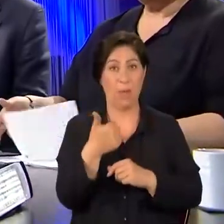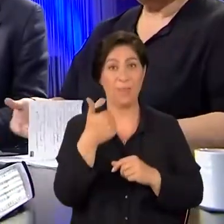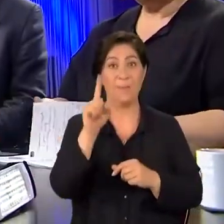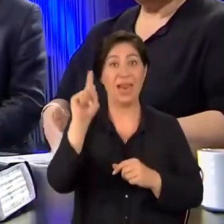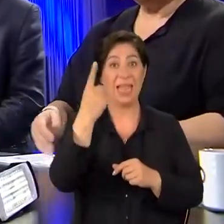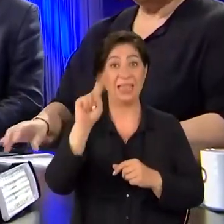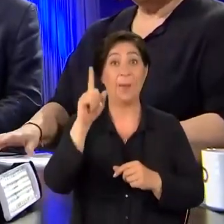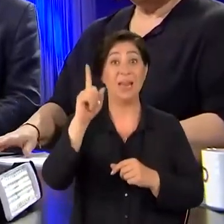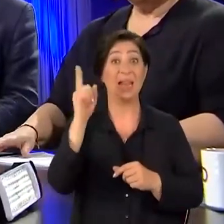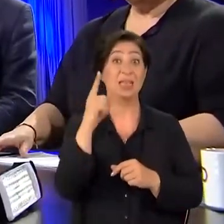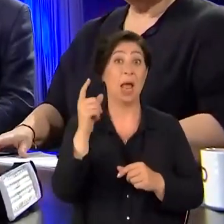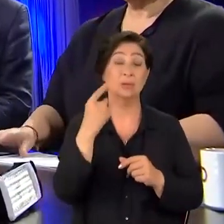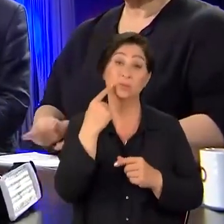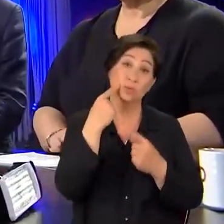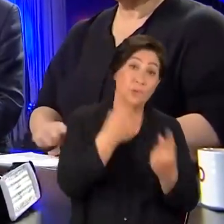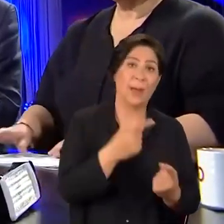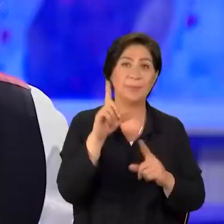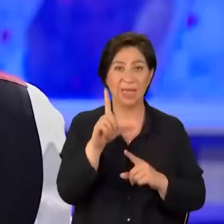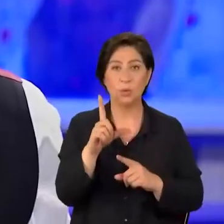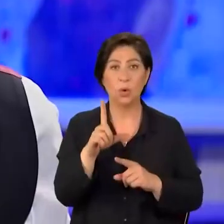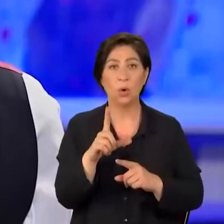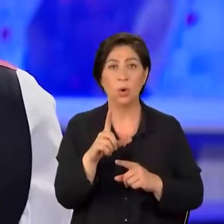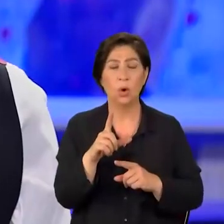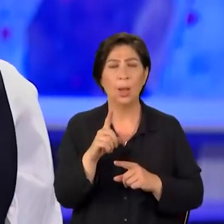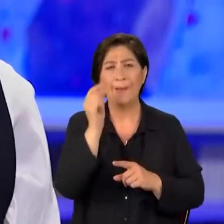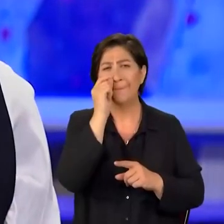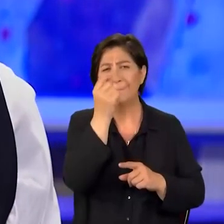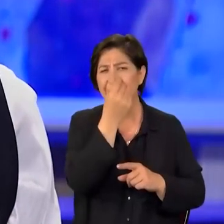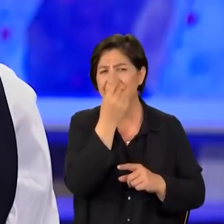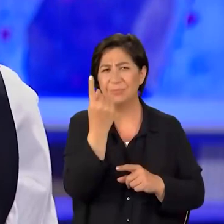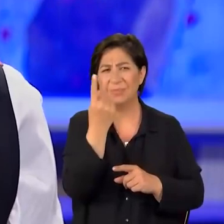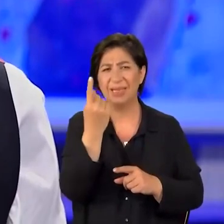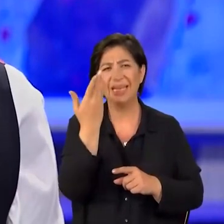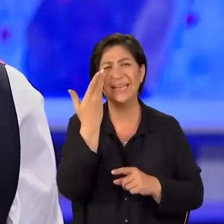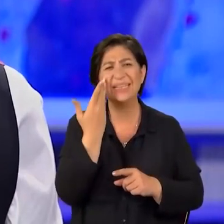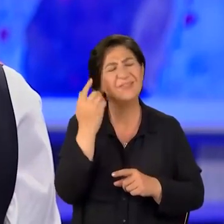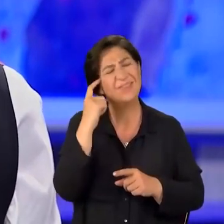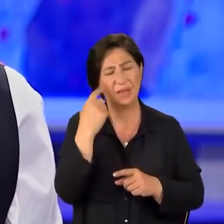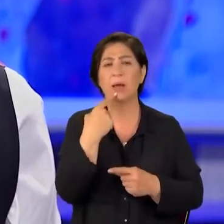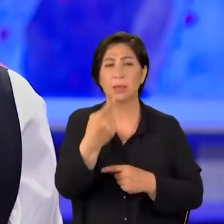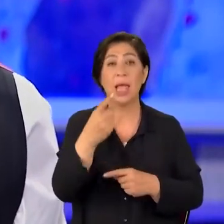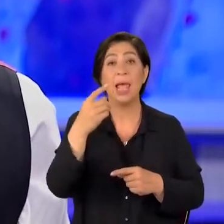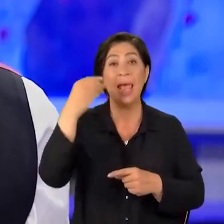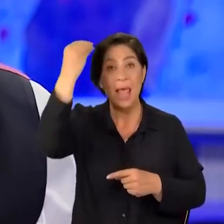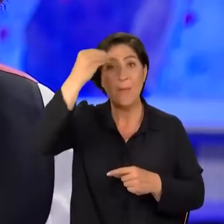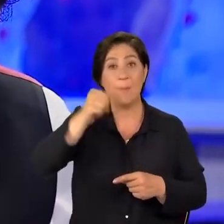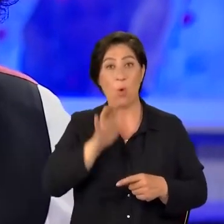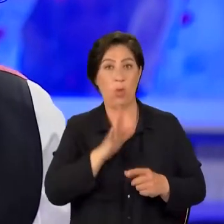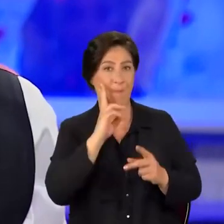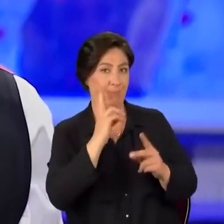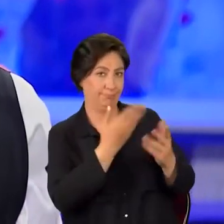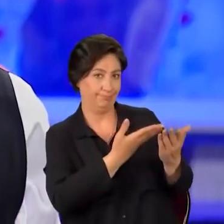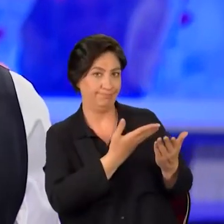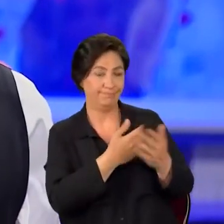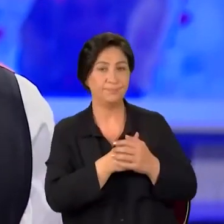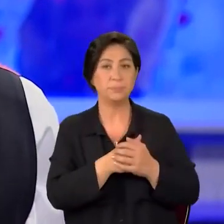olması önemli. Bir lider, bir lider önermesi yaptığımız zaman. Bir basit bir izlenim aktarmak istiyorum. Ekrem İmamoğlu